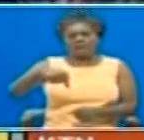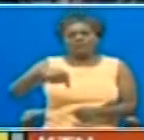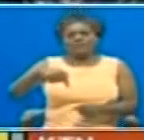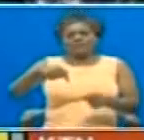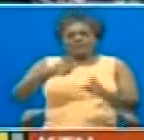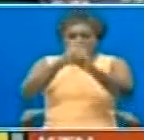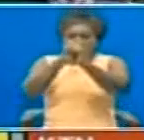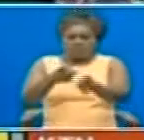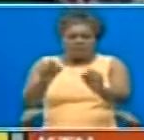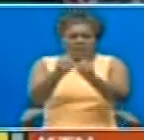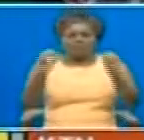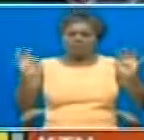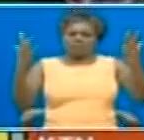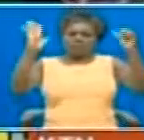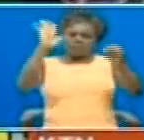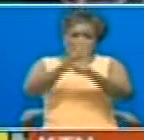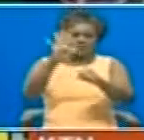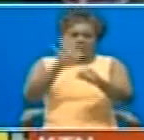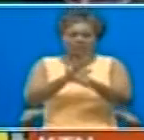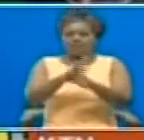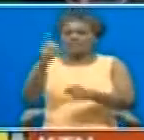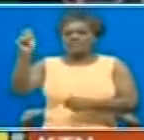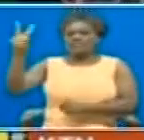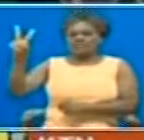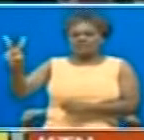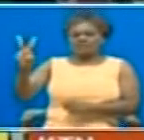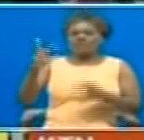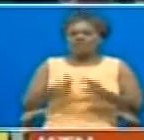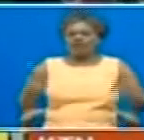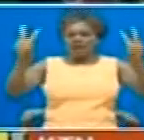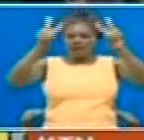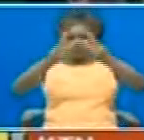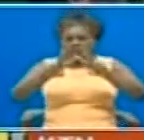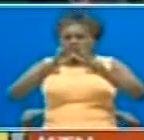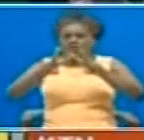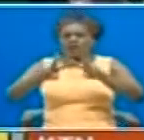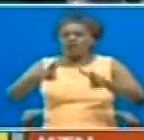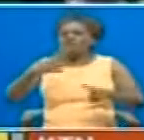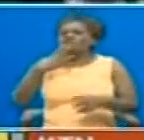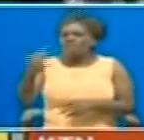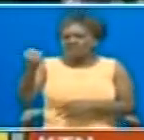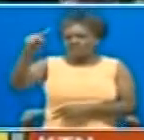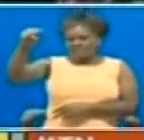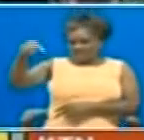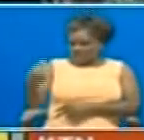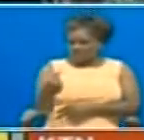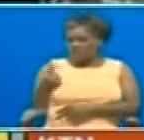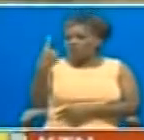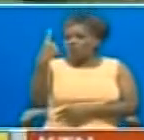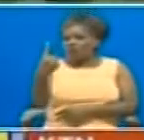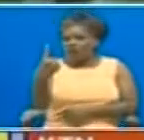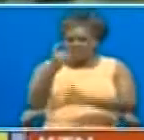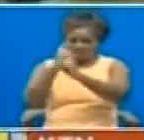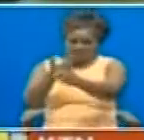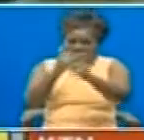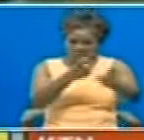ambayo ilikuwa imejaa mbwembwe na vifijo. Runinga hiyo yenye thamani ya shilingi 1500 ni moja kati ya